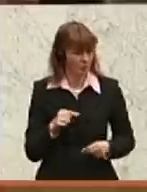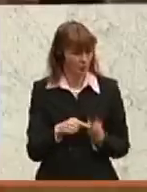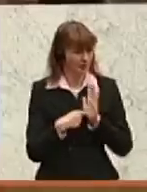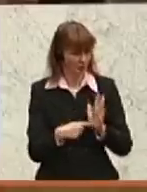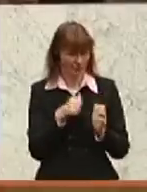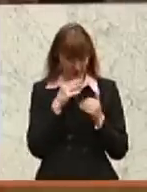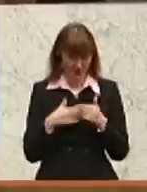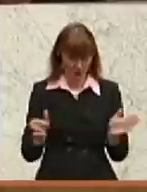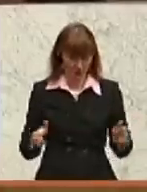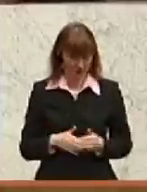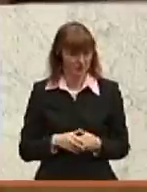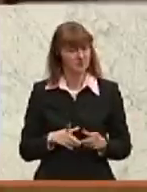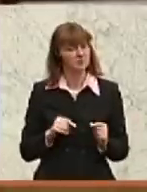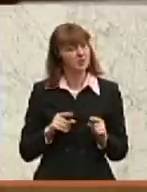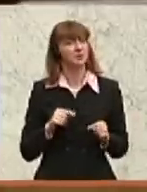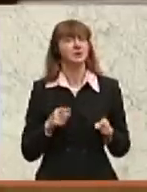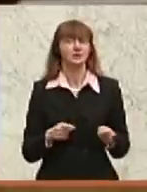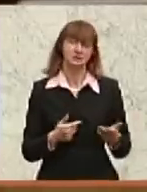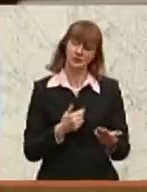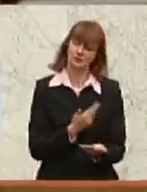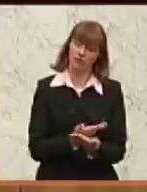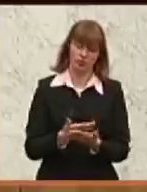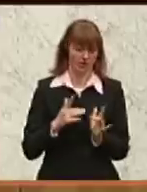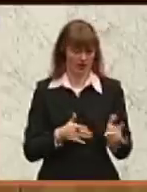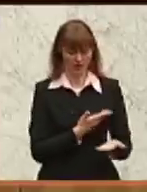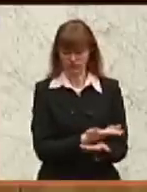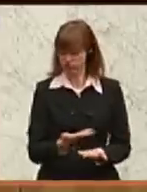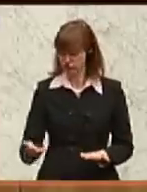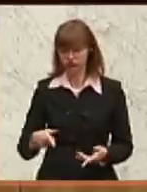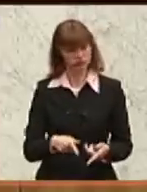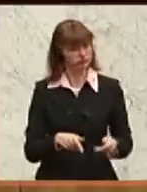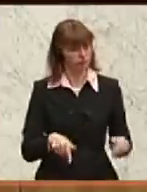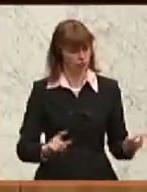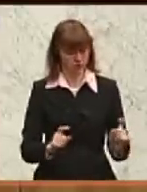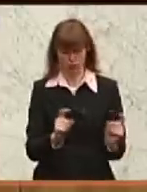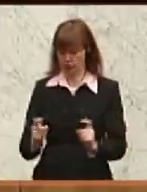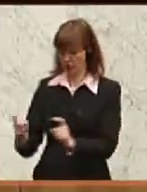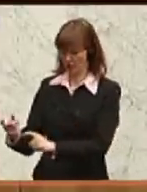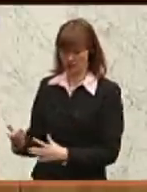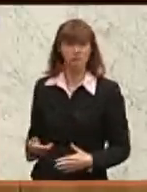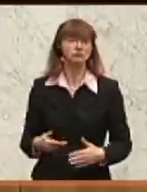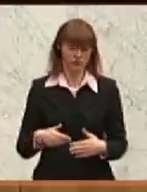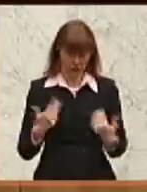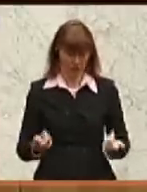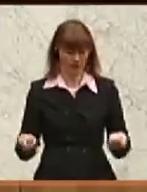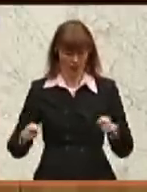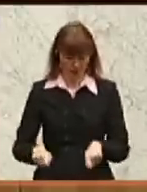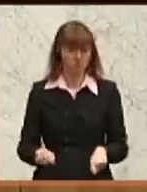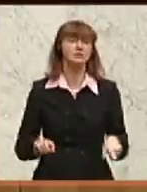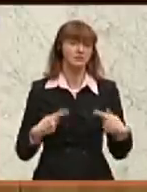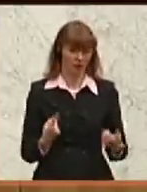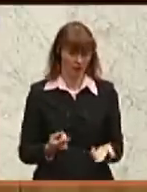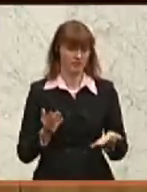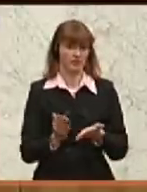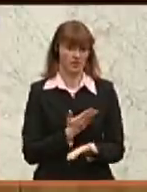Offenheit. Diese Diskussionen, diese Vorschläge liegen am Tisch, die gehören diskutiert und dann gehört diese Diskussion abgeschlossen und entschieden. Und zwar noch in